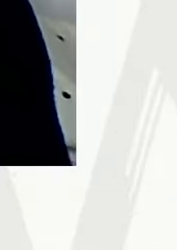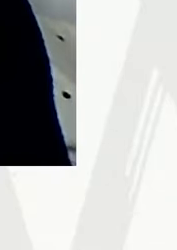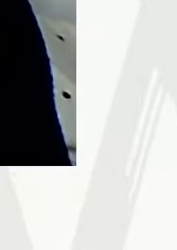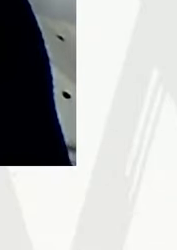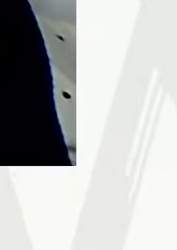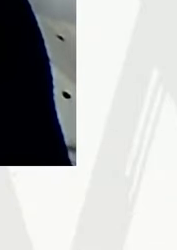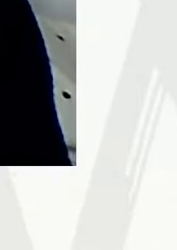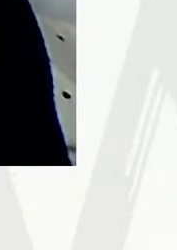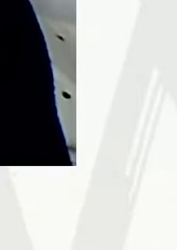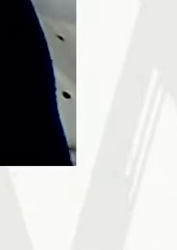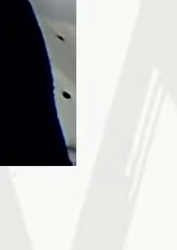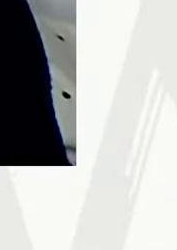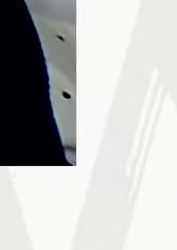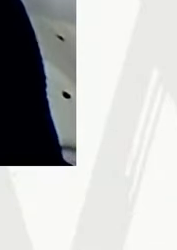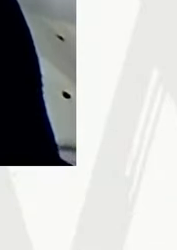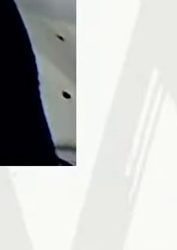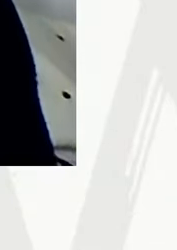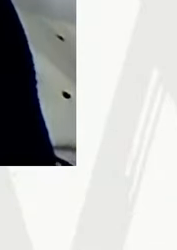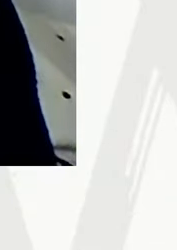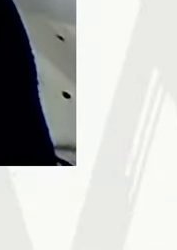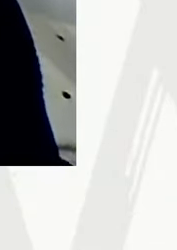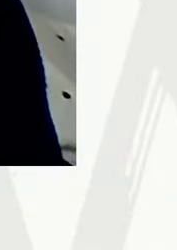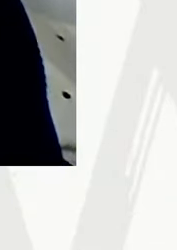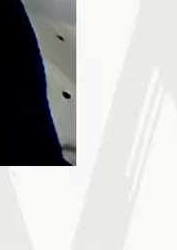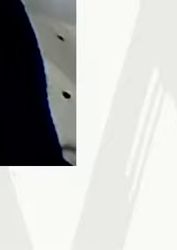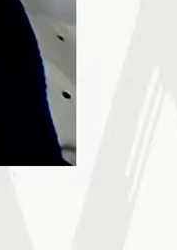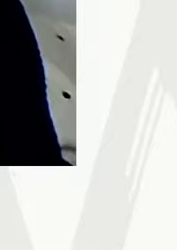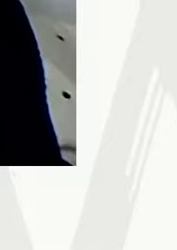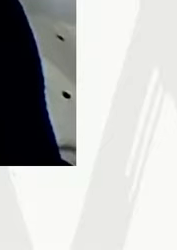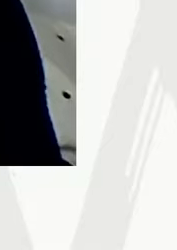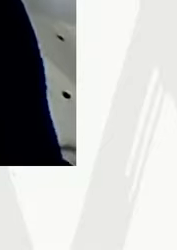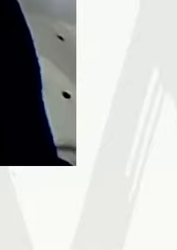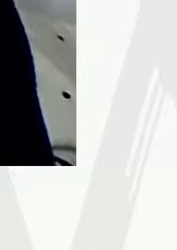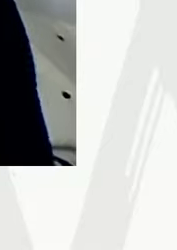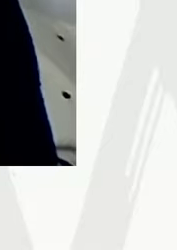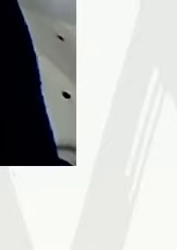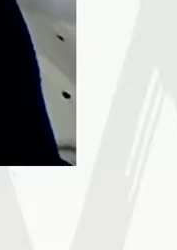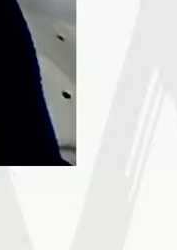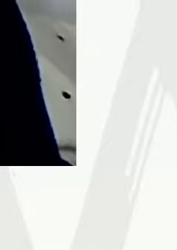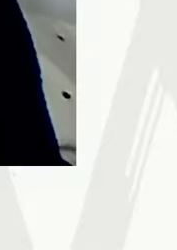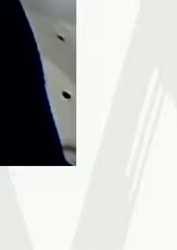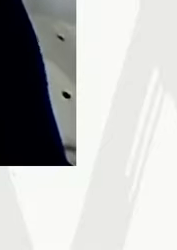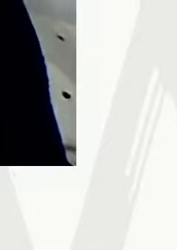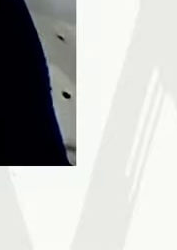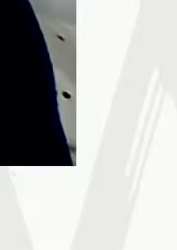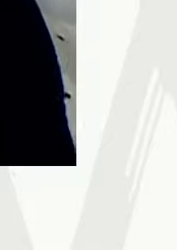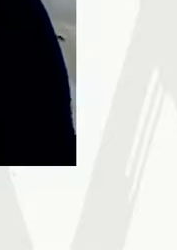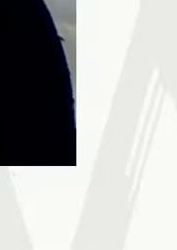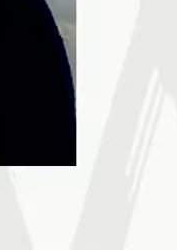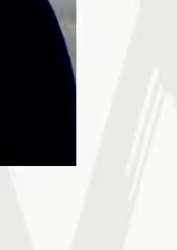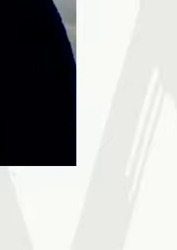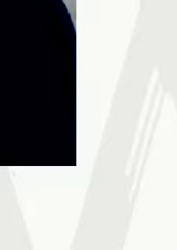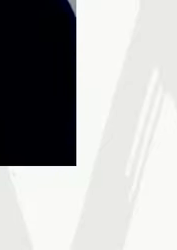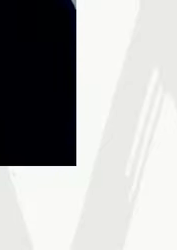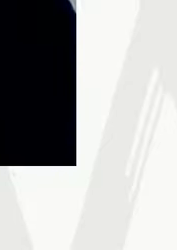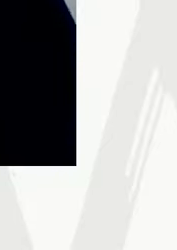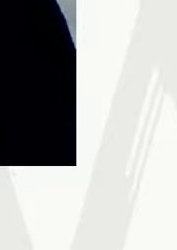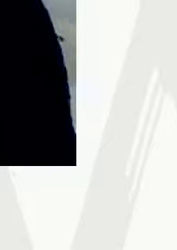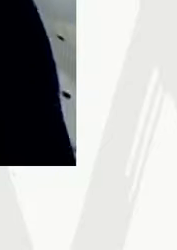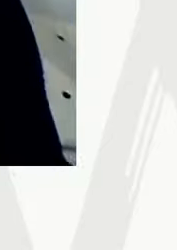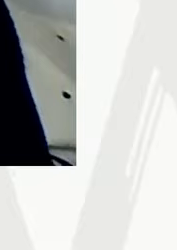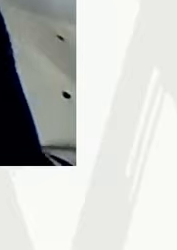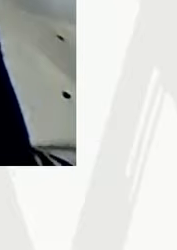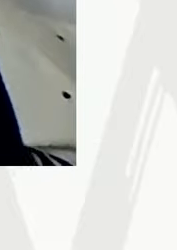Nécessité, limite, pesanteur du corps, de l'esprit, des